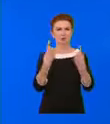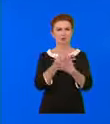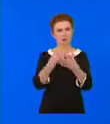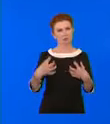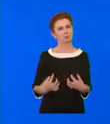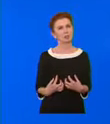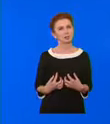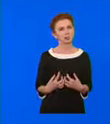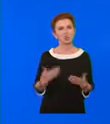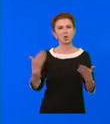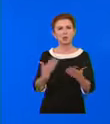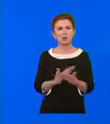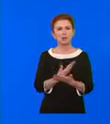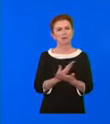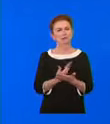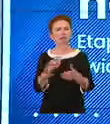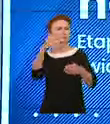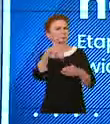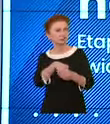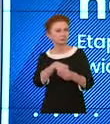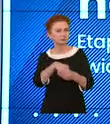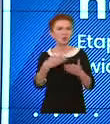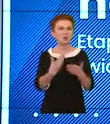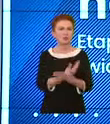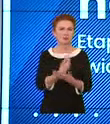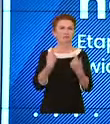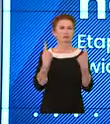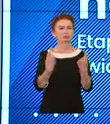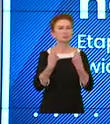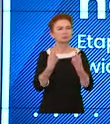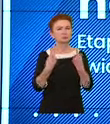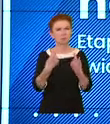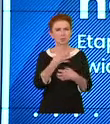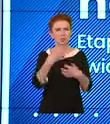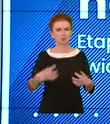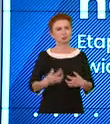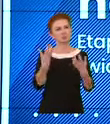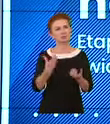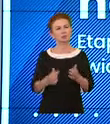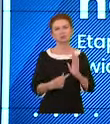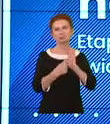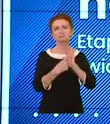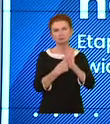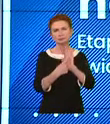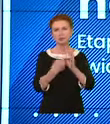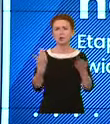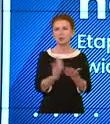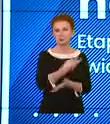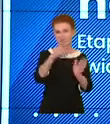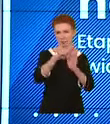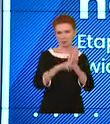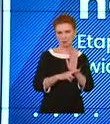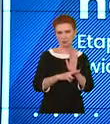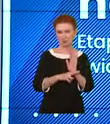nowej rzeczywistości gospodarczej chcemy zaproponować pewne nowe reguły dzisiaj. W